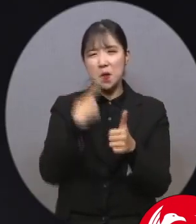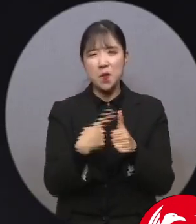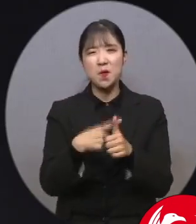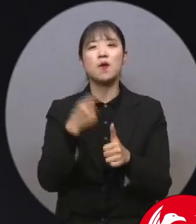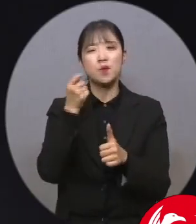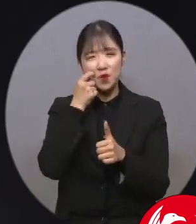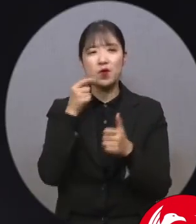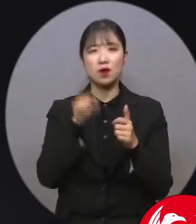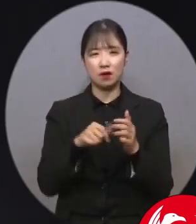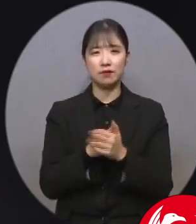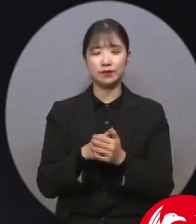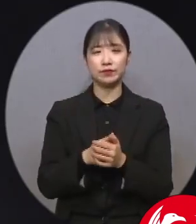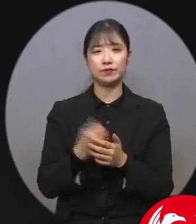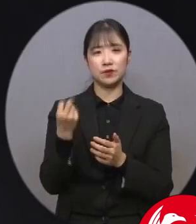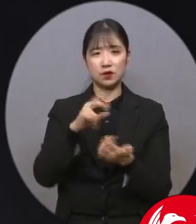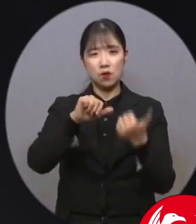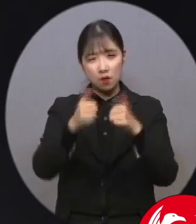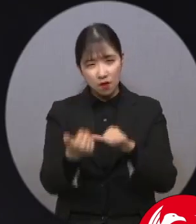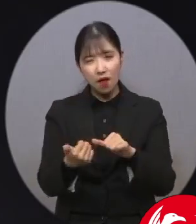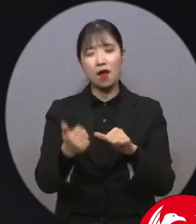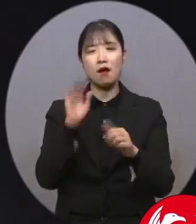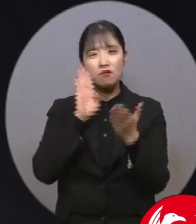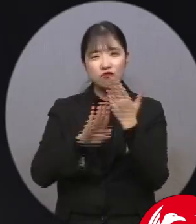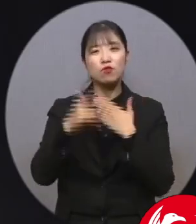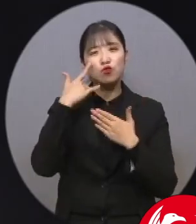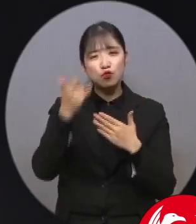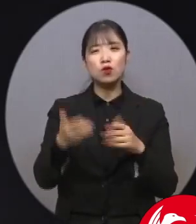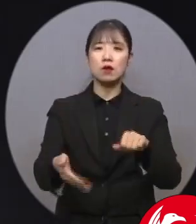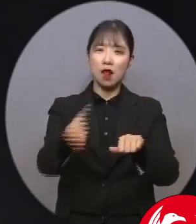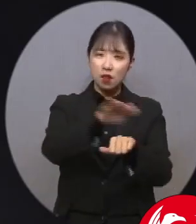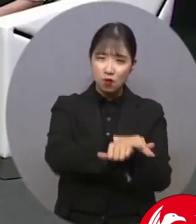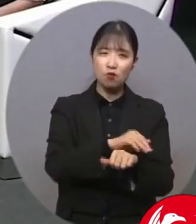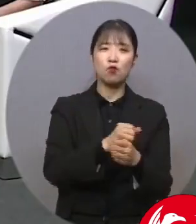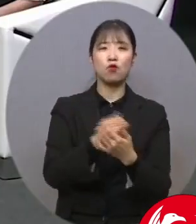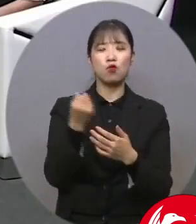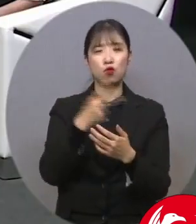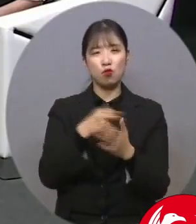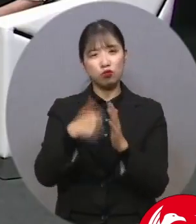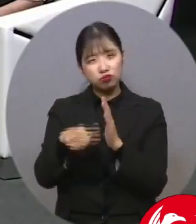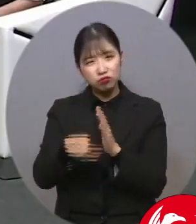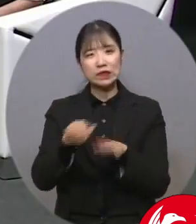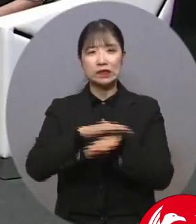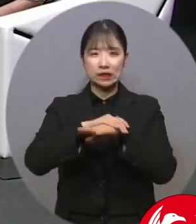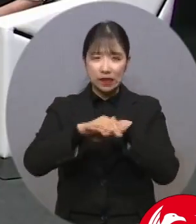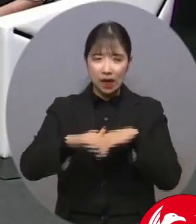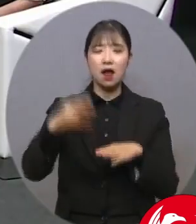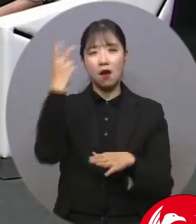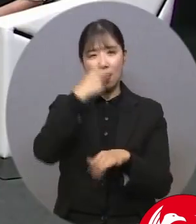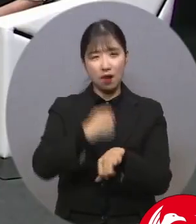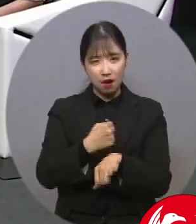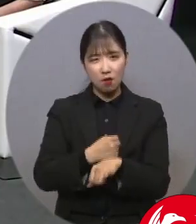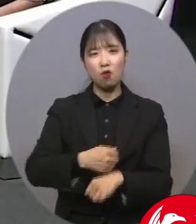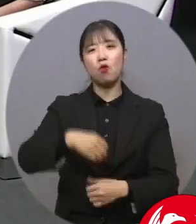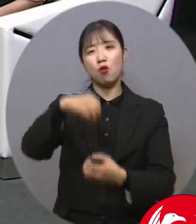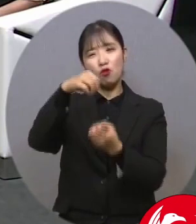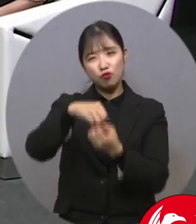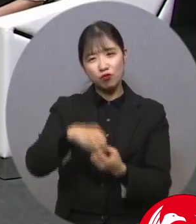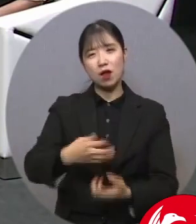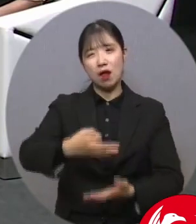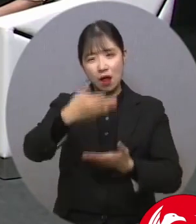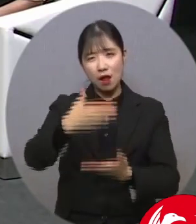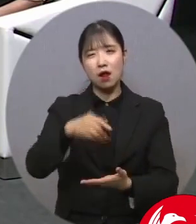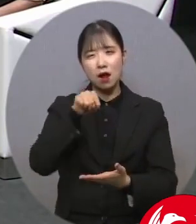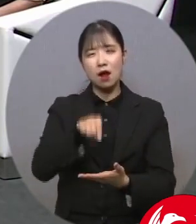사후에 부모님의 산소라든지 여러 가지 부모님의 유품을 잘 관리하고 유산 상속 쌓아